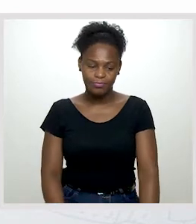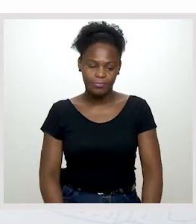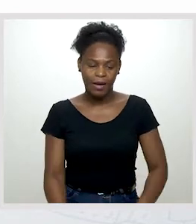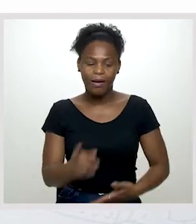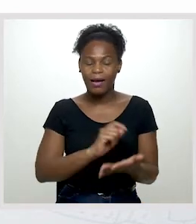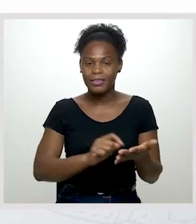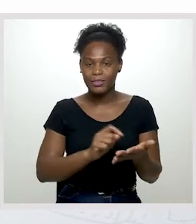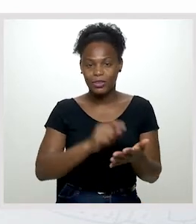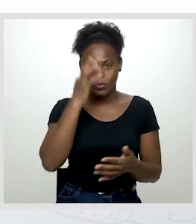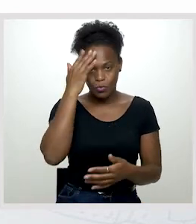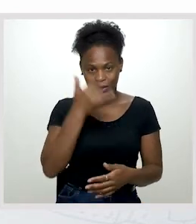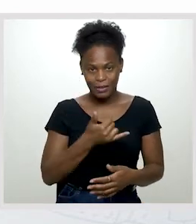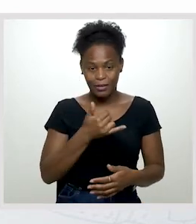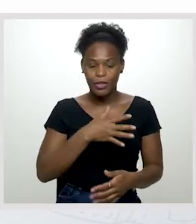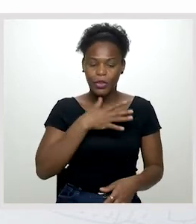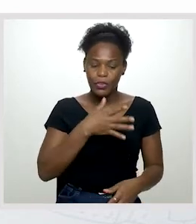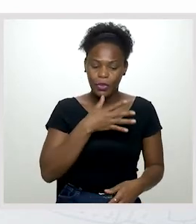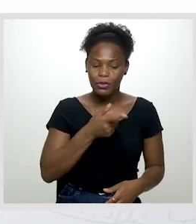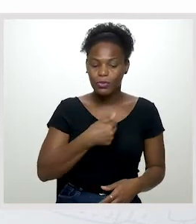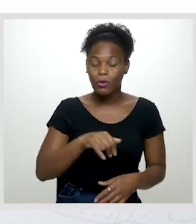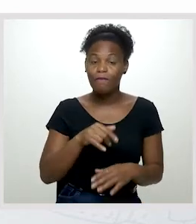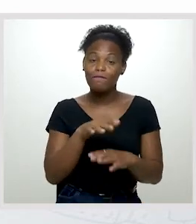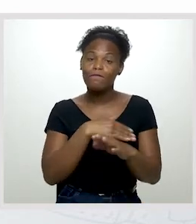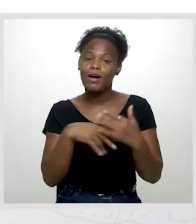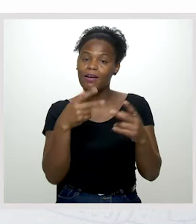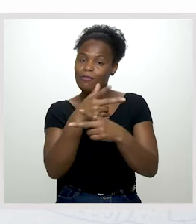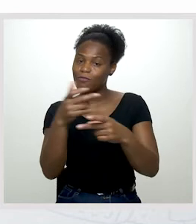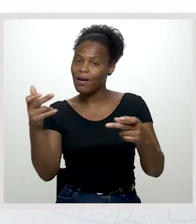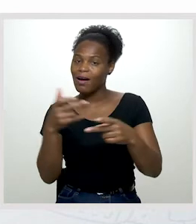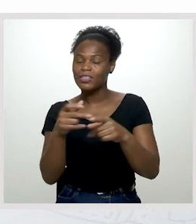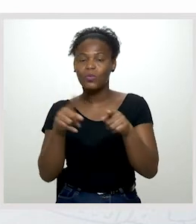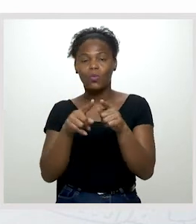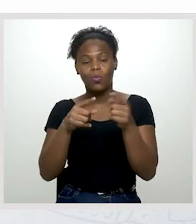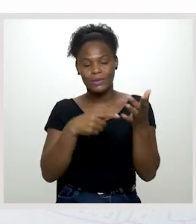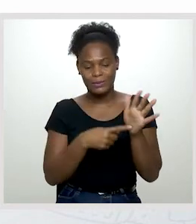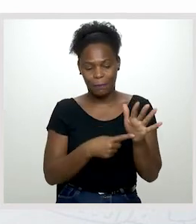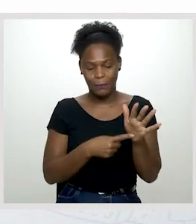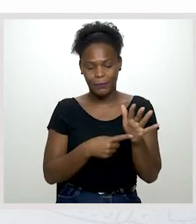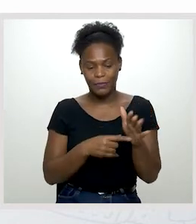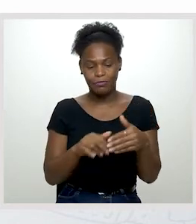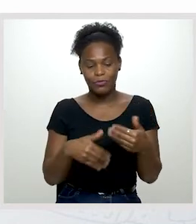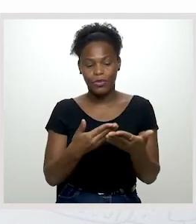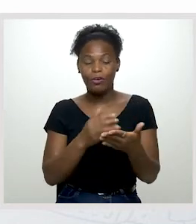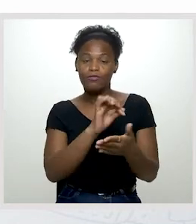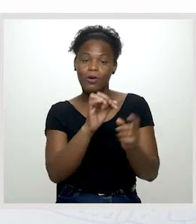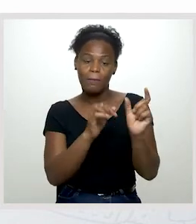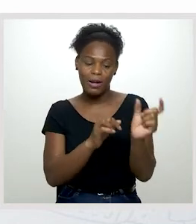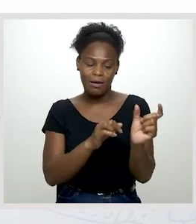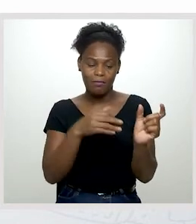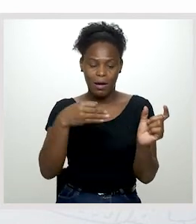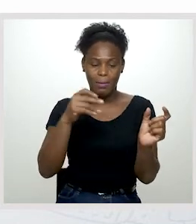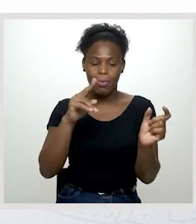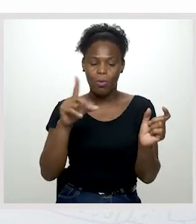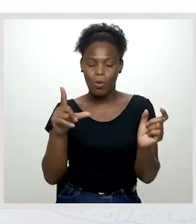L'exercice 2 nous dit de faire des phrases comme dans l'exemple. Je vous ai donné des mots Paul,